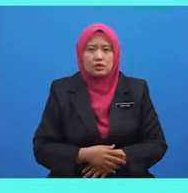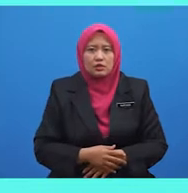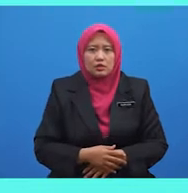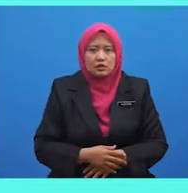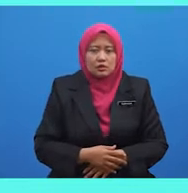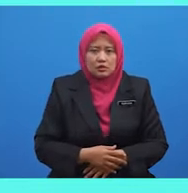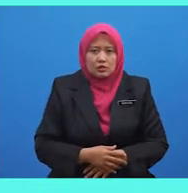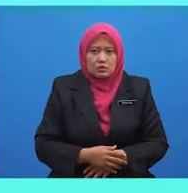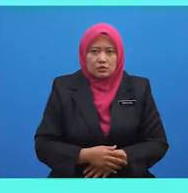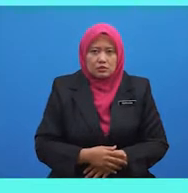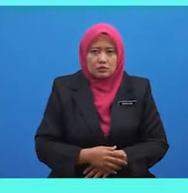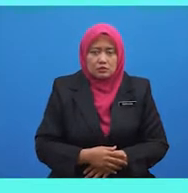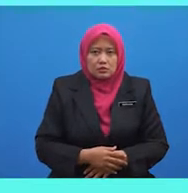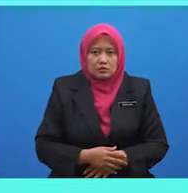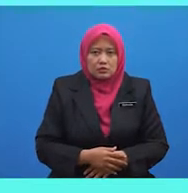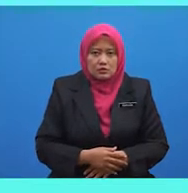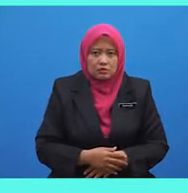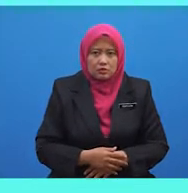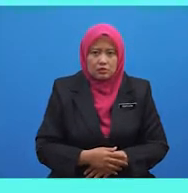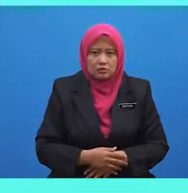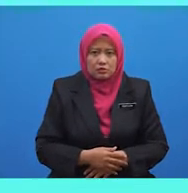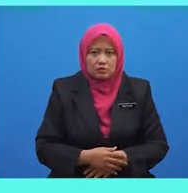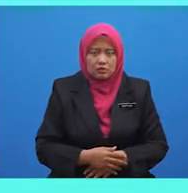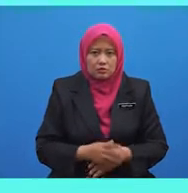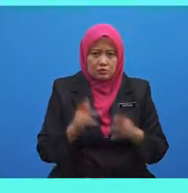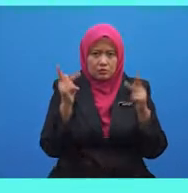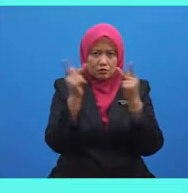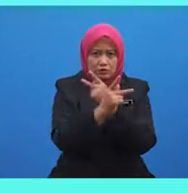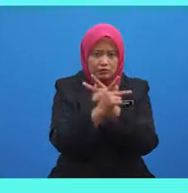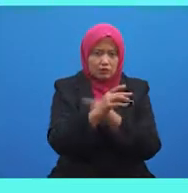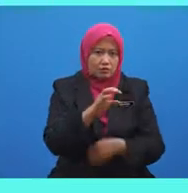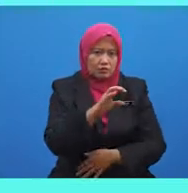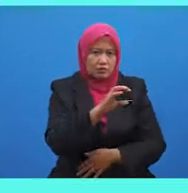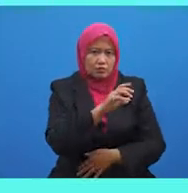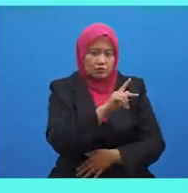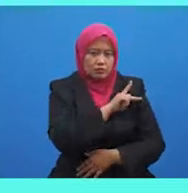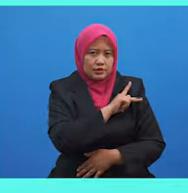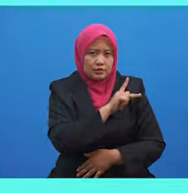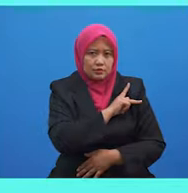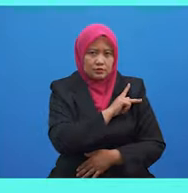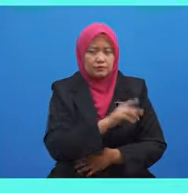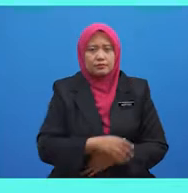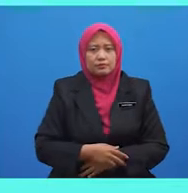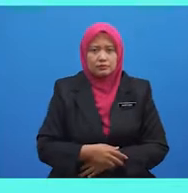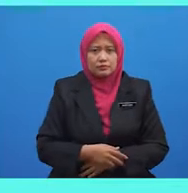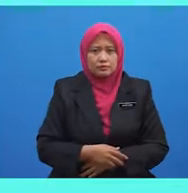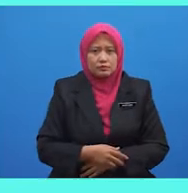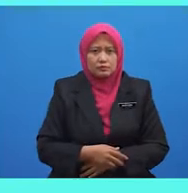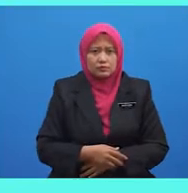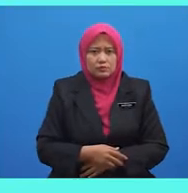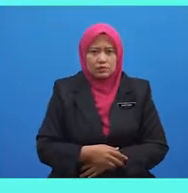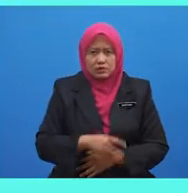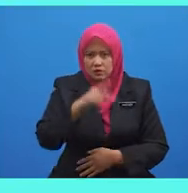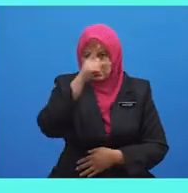antara pembesar dalam Kerajaan Johor Riau telah mempengaruhi kedaulatannya. Konflik ini